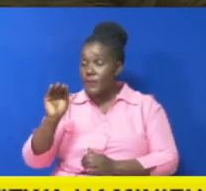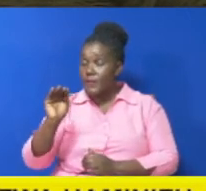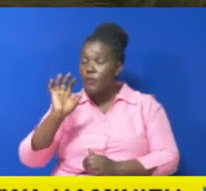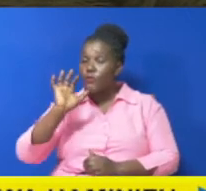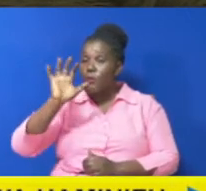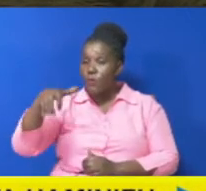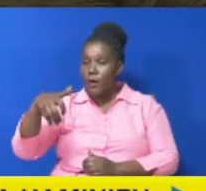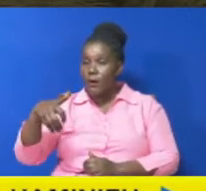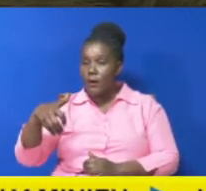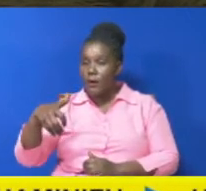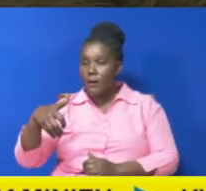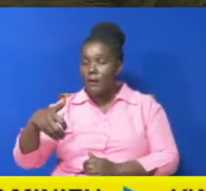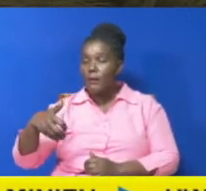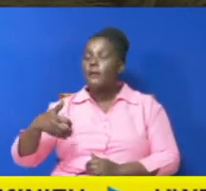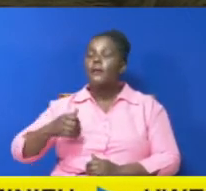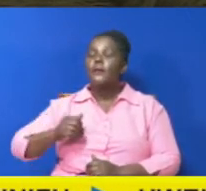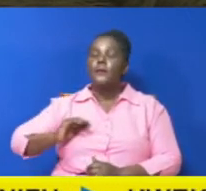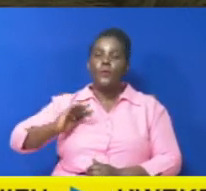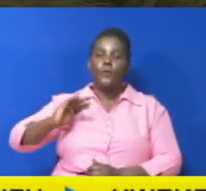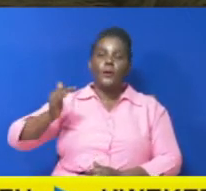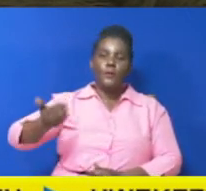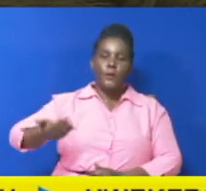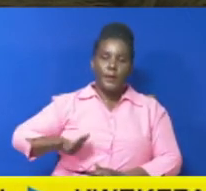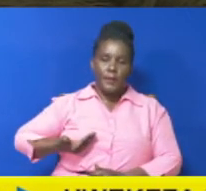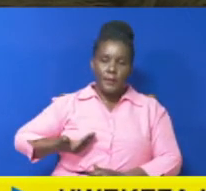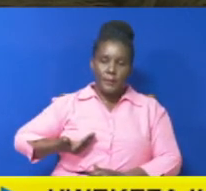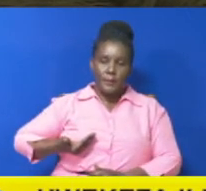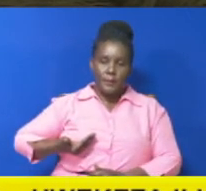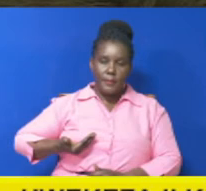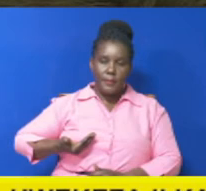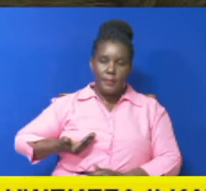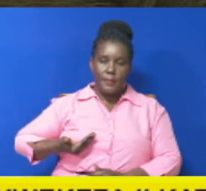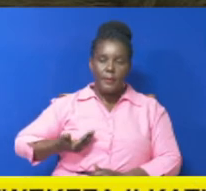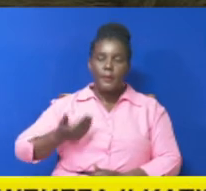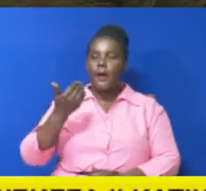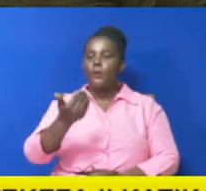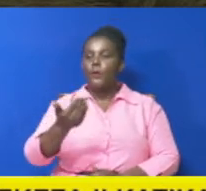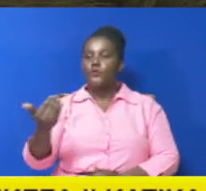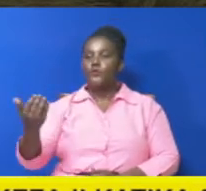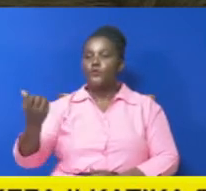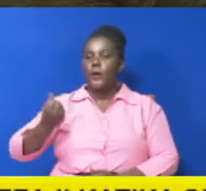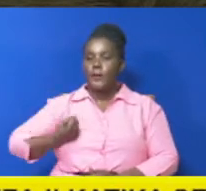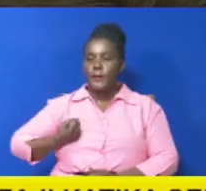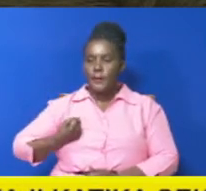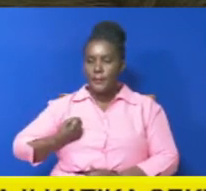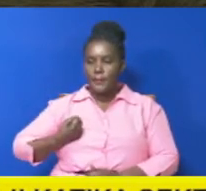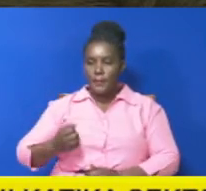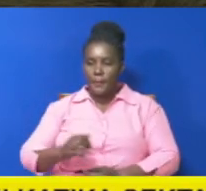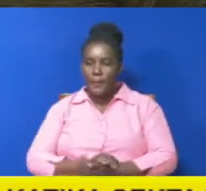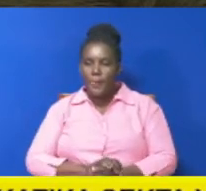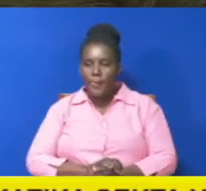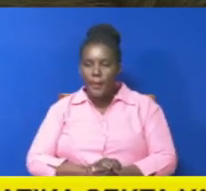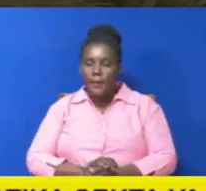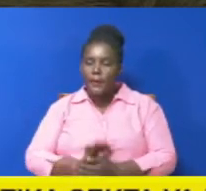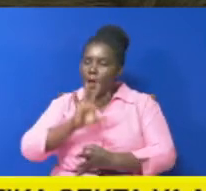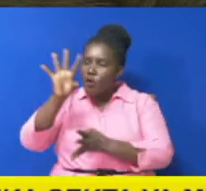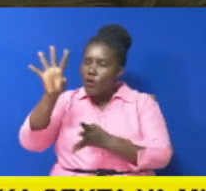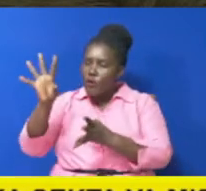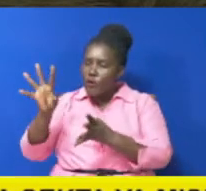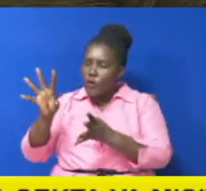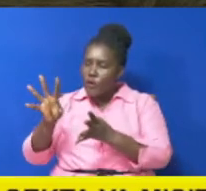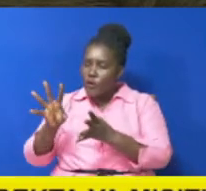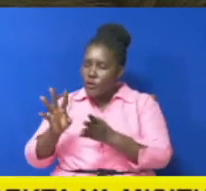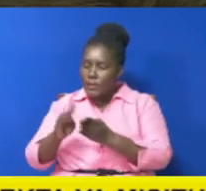mwaka ni wanawake. Wanawake pamoja na watoto wa kike. Na hii ina sababu zake